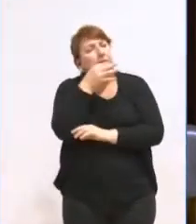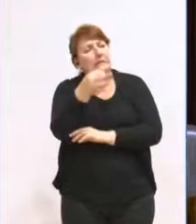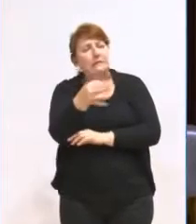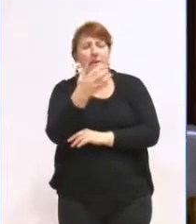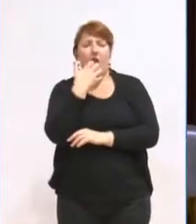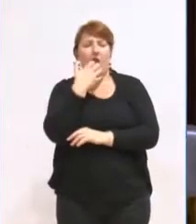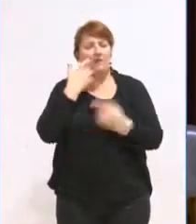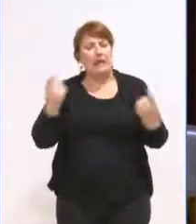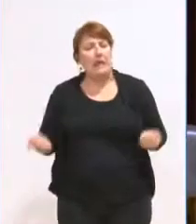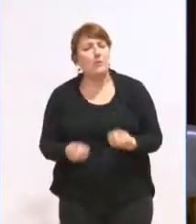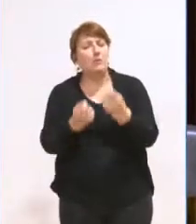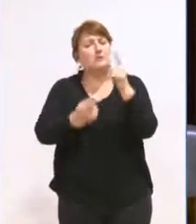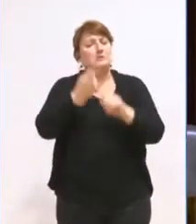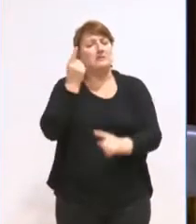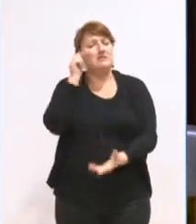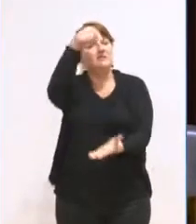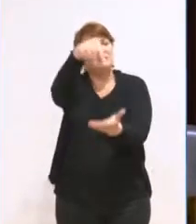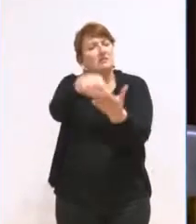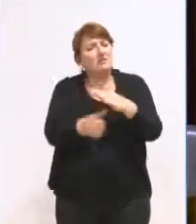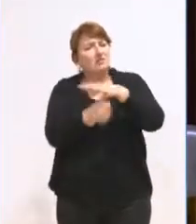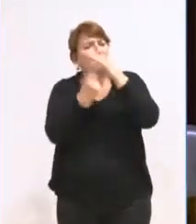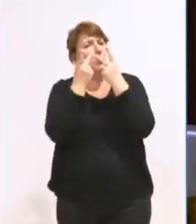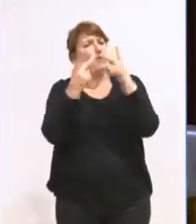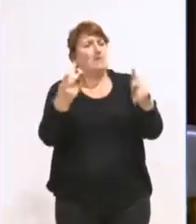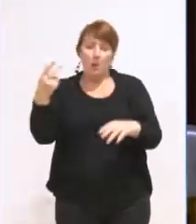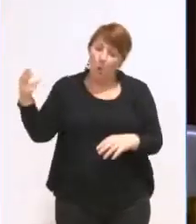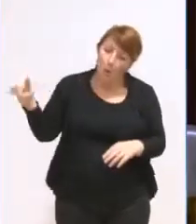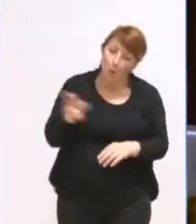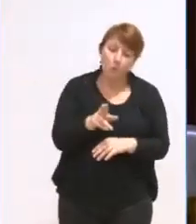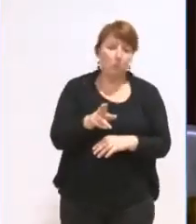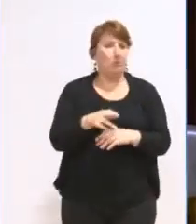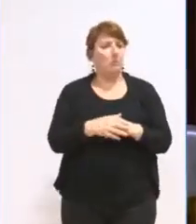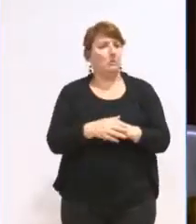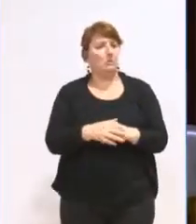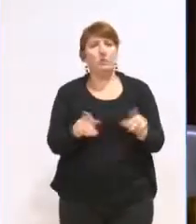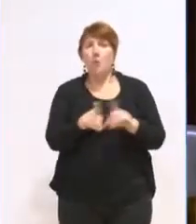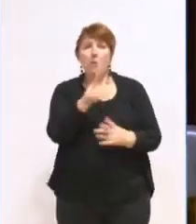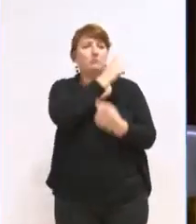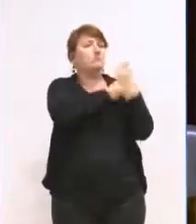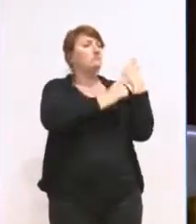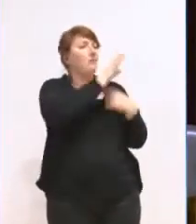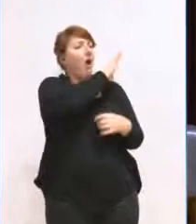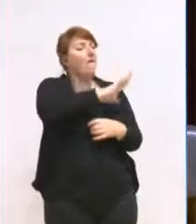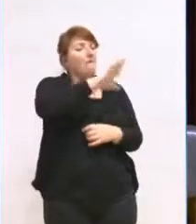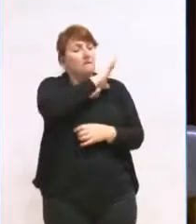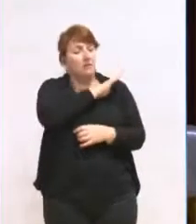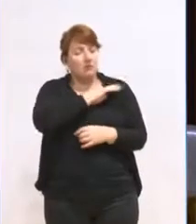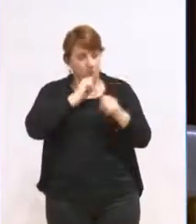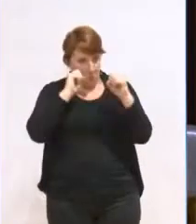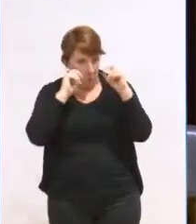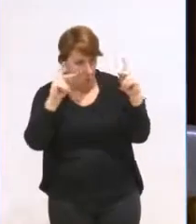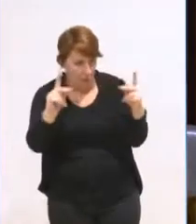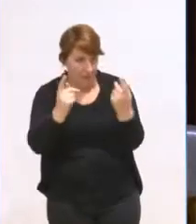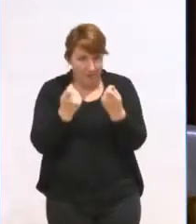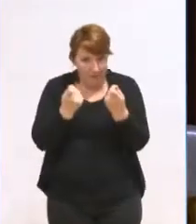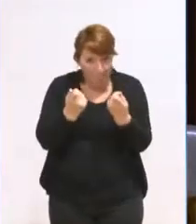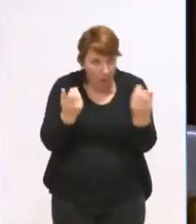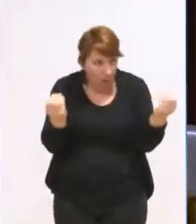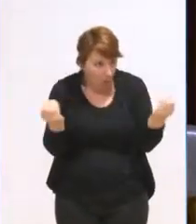centre-ville. Parfait. Là encore, avec quels moyens? Pour quels objectifs